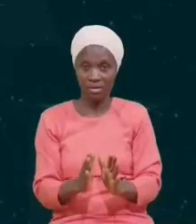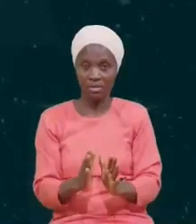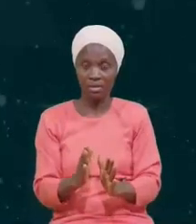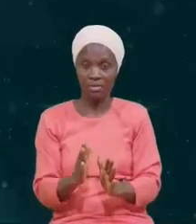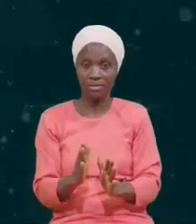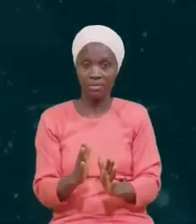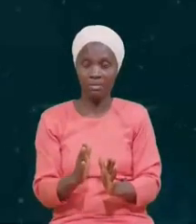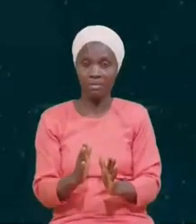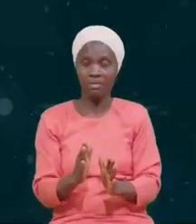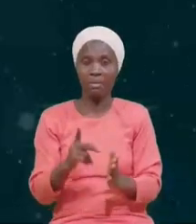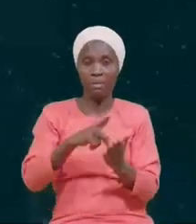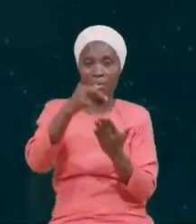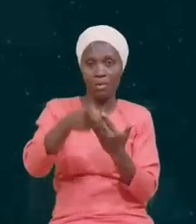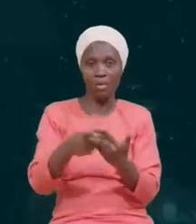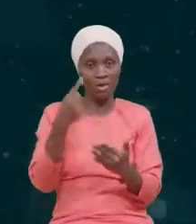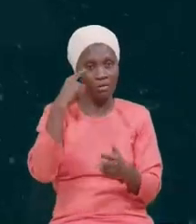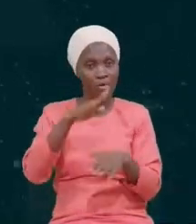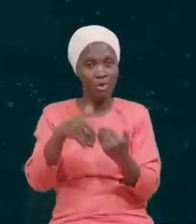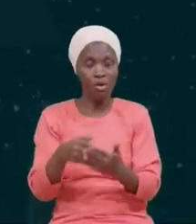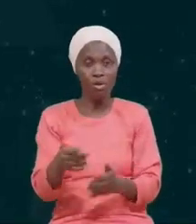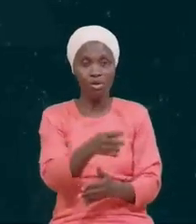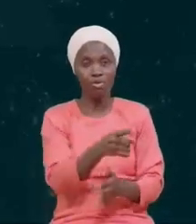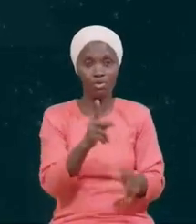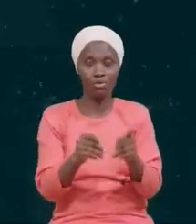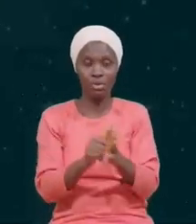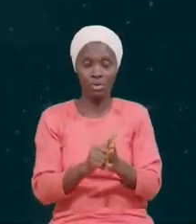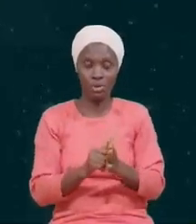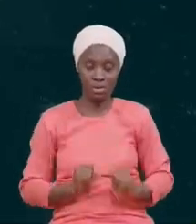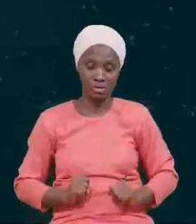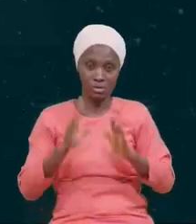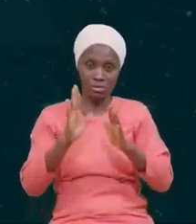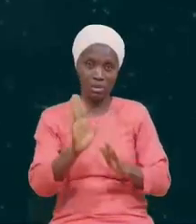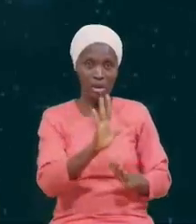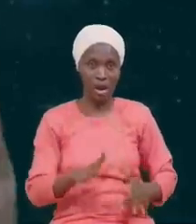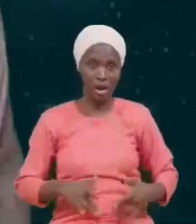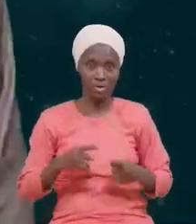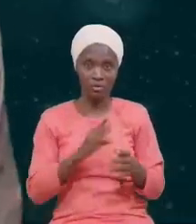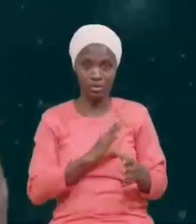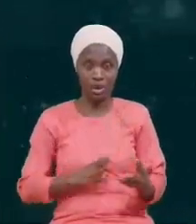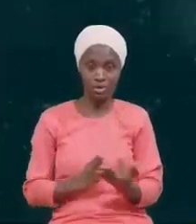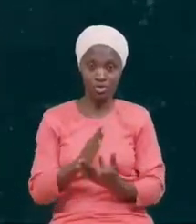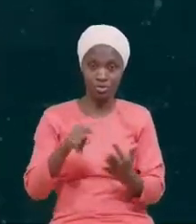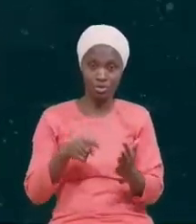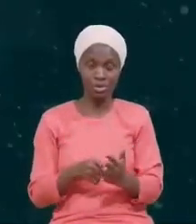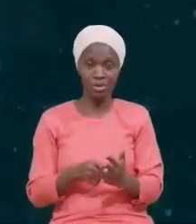il y aura un banquet spécial pour tous ceux qui ont donné leur vie au Seigneur